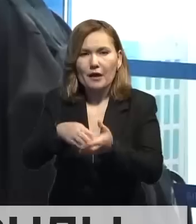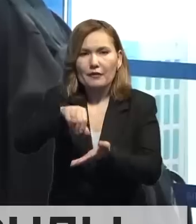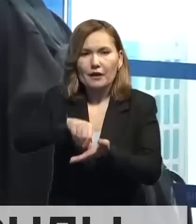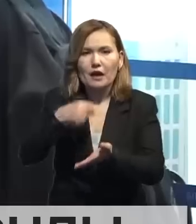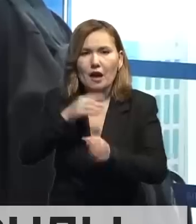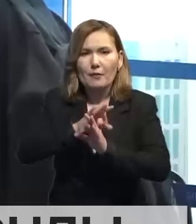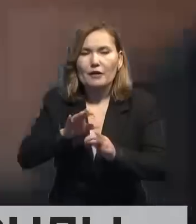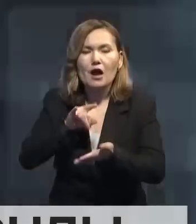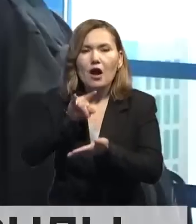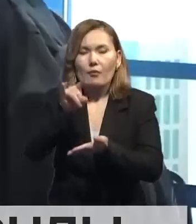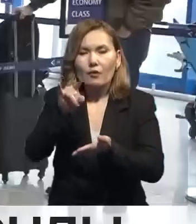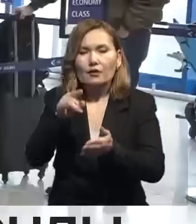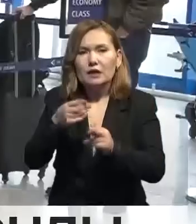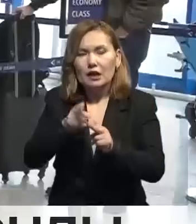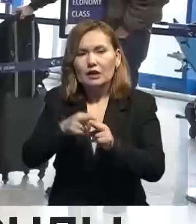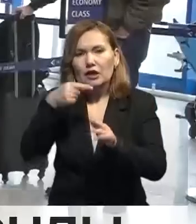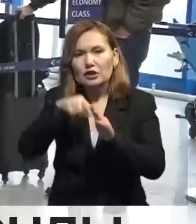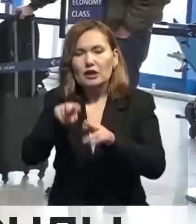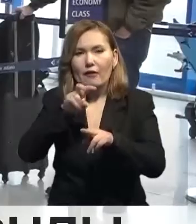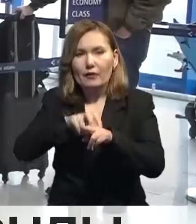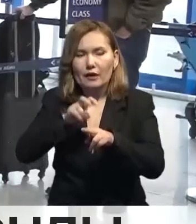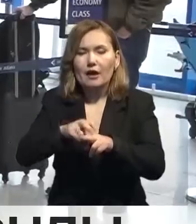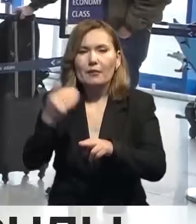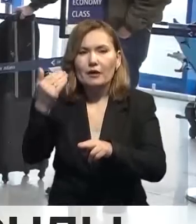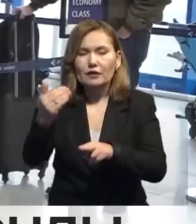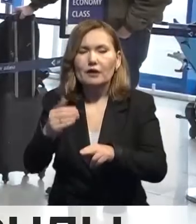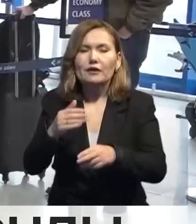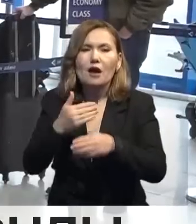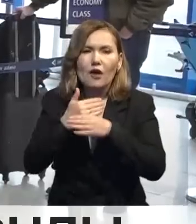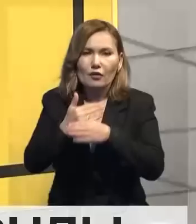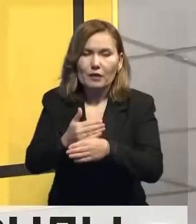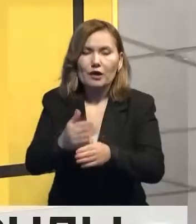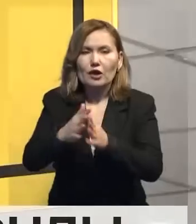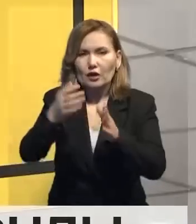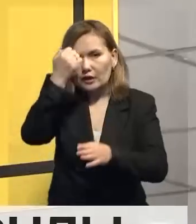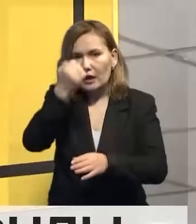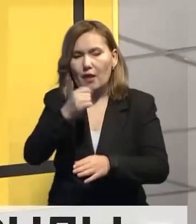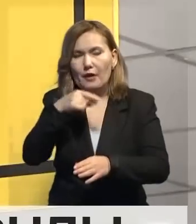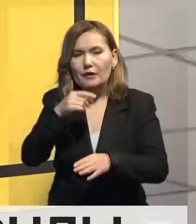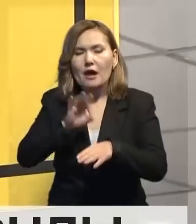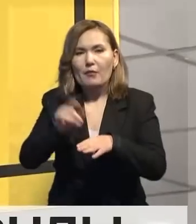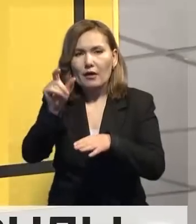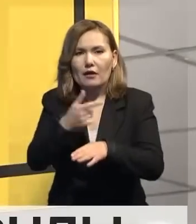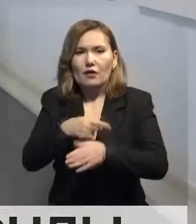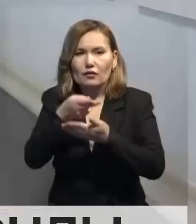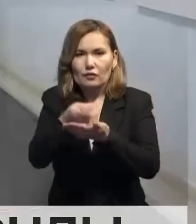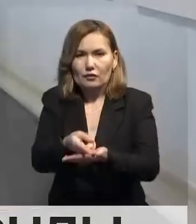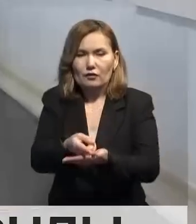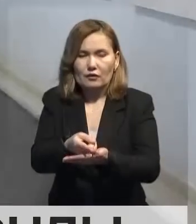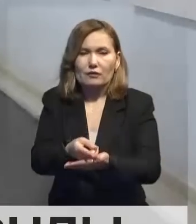өкілдері бортта көмек көрсеткен кардиолог Гүлшан Мамедоваға алғыс білдірді. Қазір науқастың денсаулығына қауіп төніп